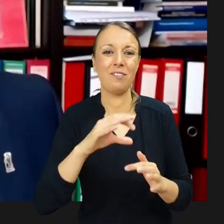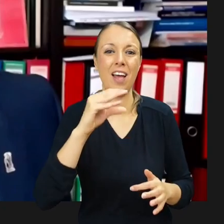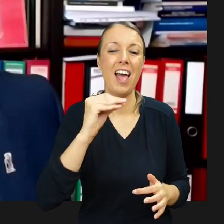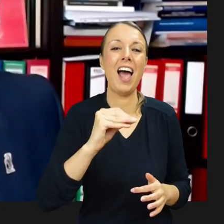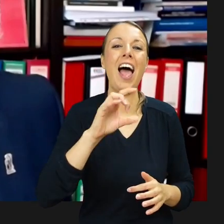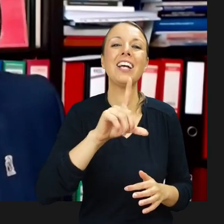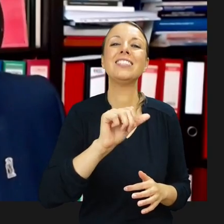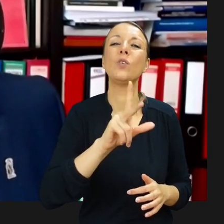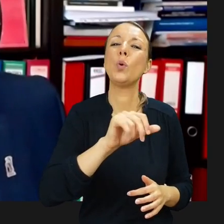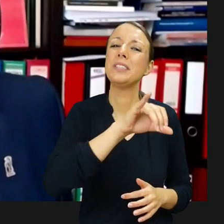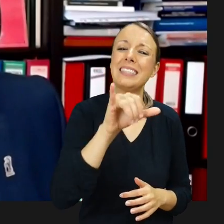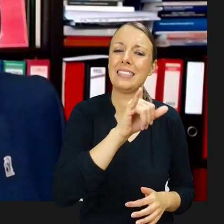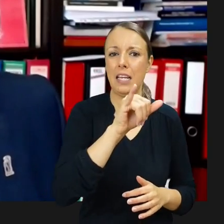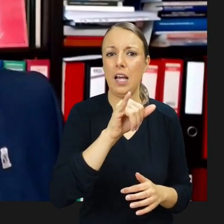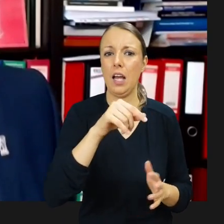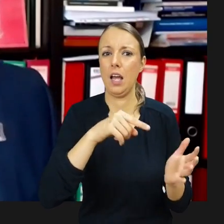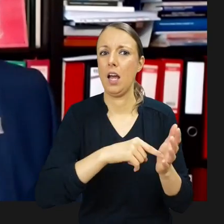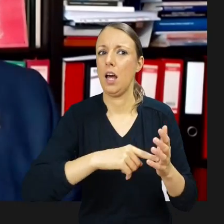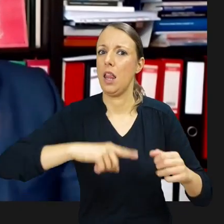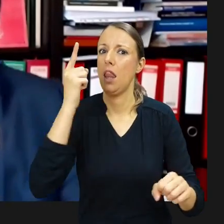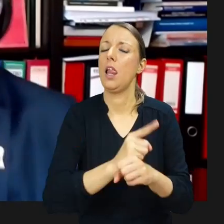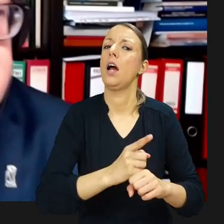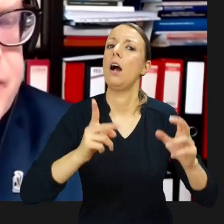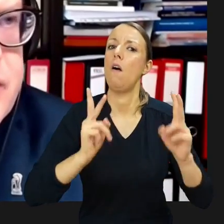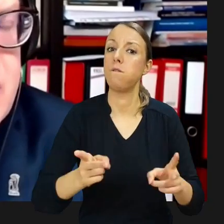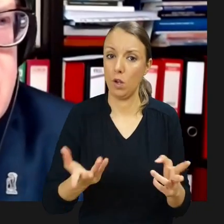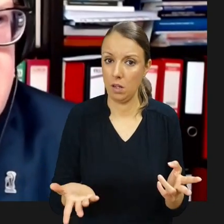takiego rozstrzygnięcia mogło być, czy też powinno być